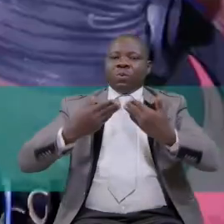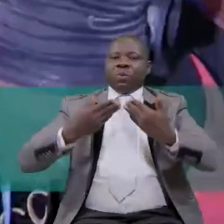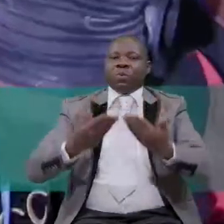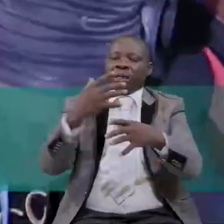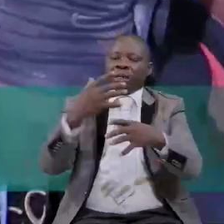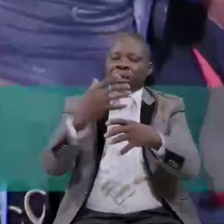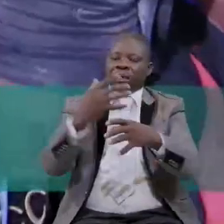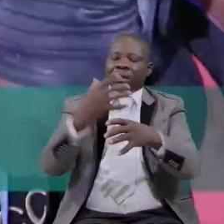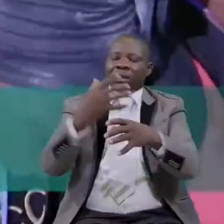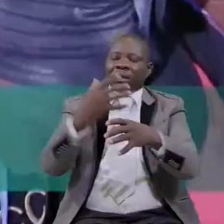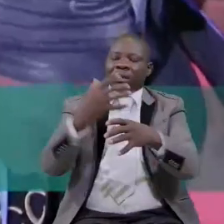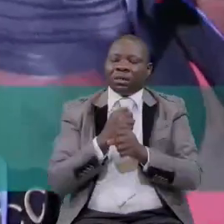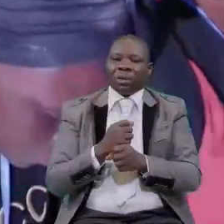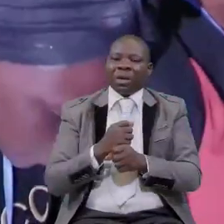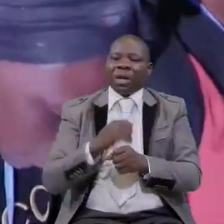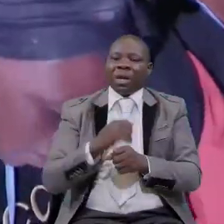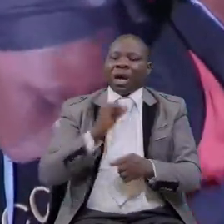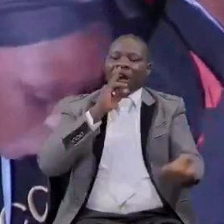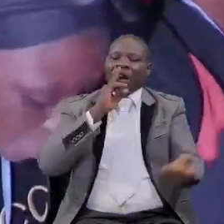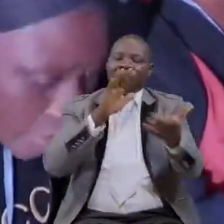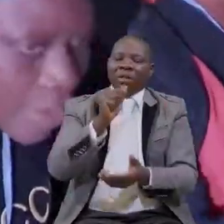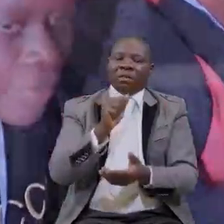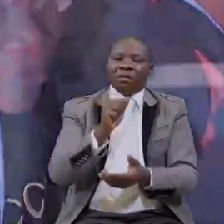reçois. Je crois.